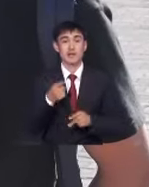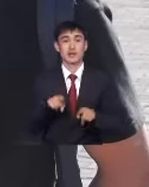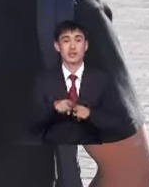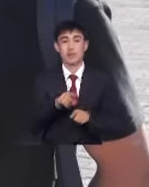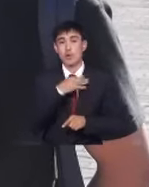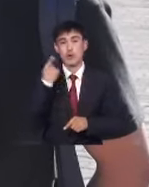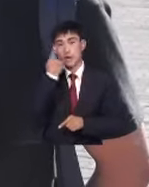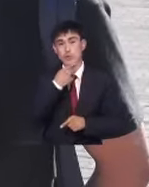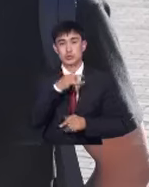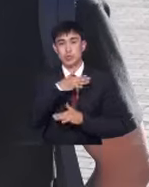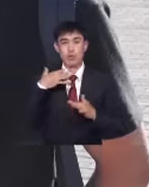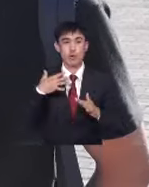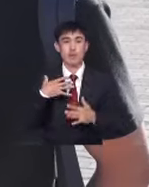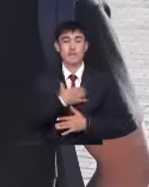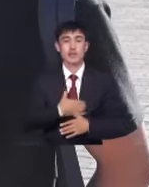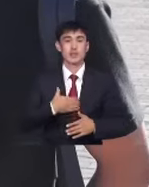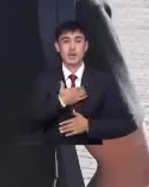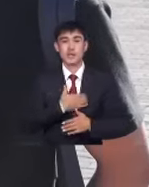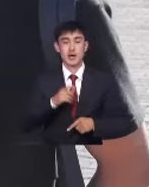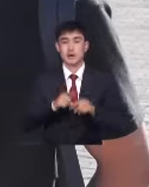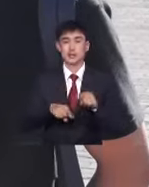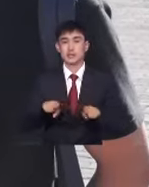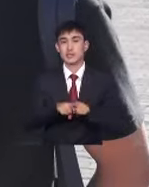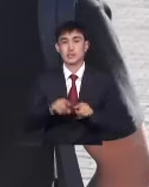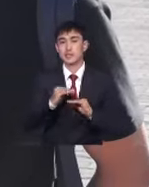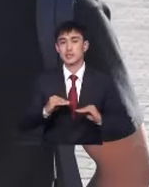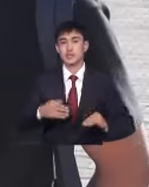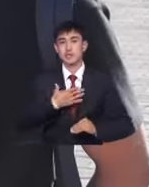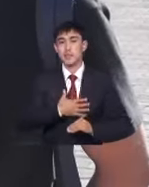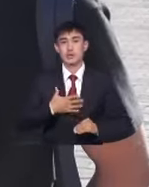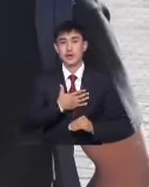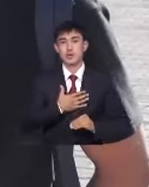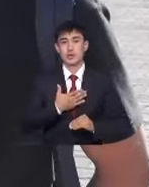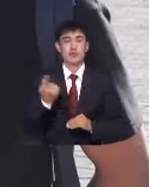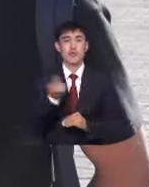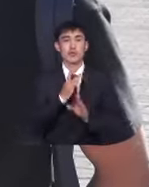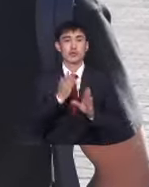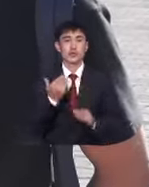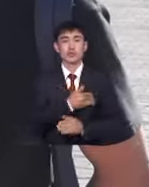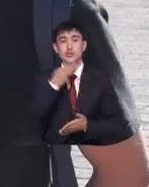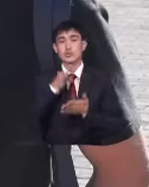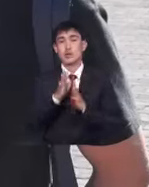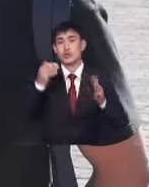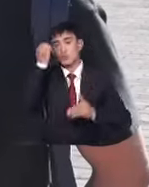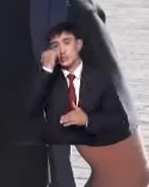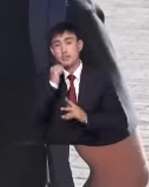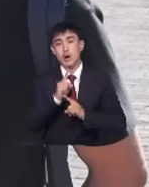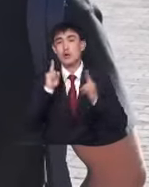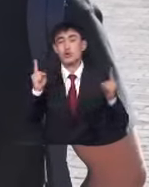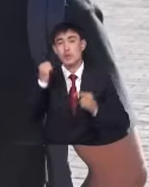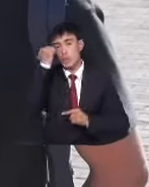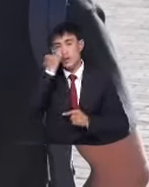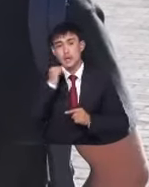очень много эмоций очень много волнений и родительских и дети переживают но в первую очередь я хочу сказать большое спасибо огромная